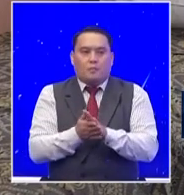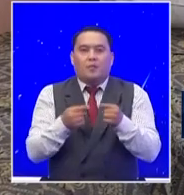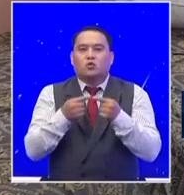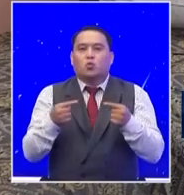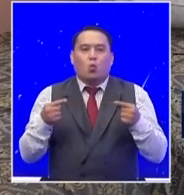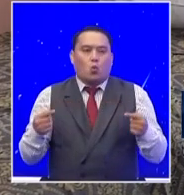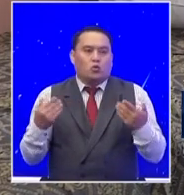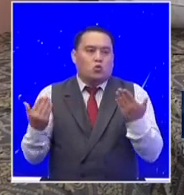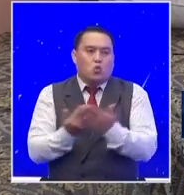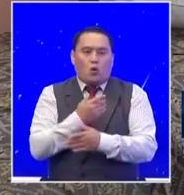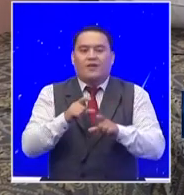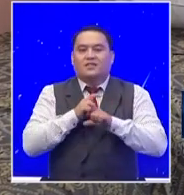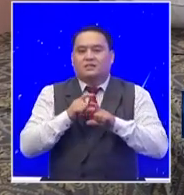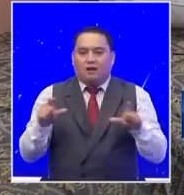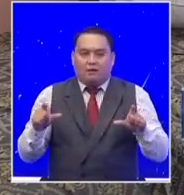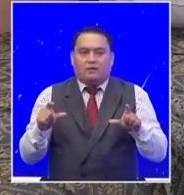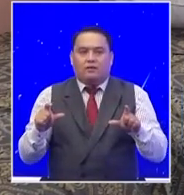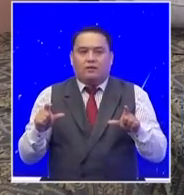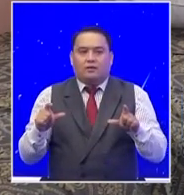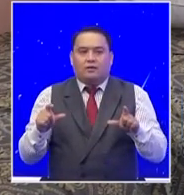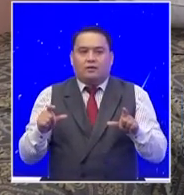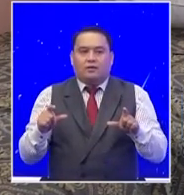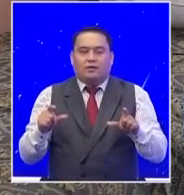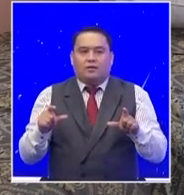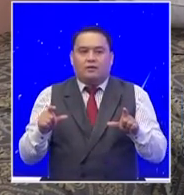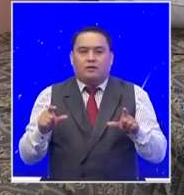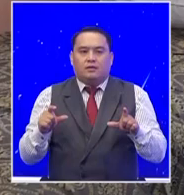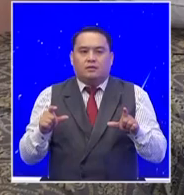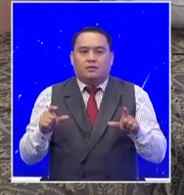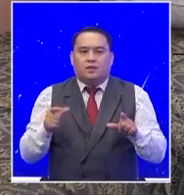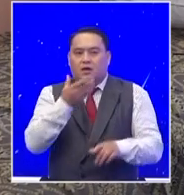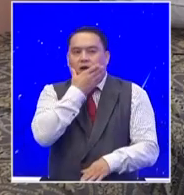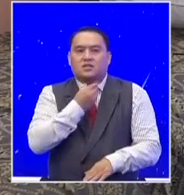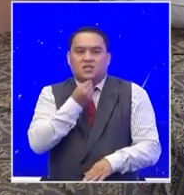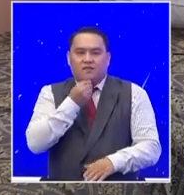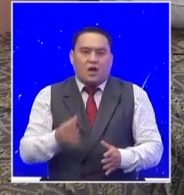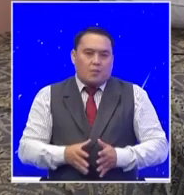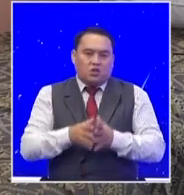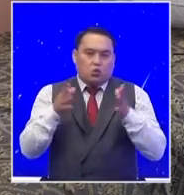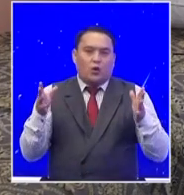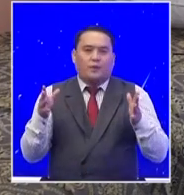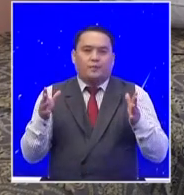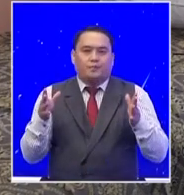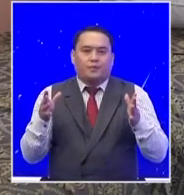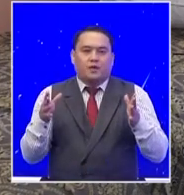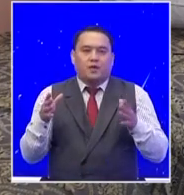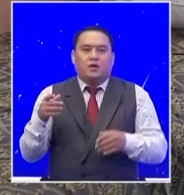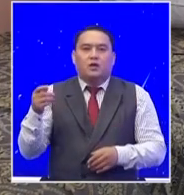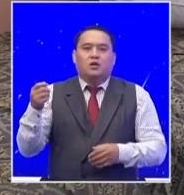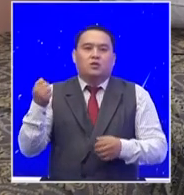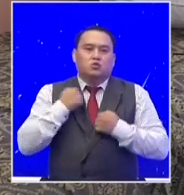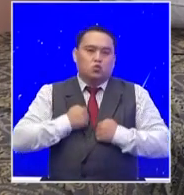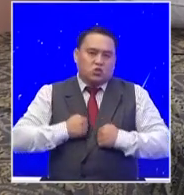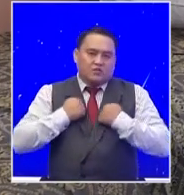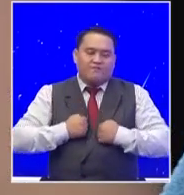по-другому, новые здания, и здание очень красивое, большое, душевая, все у